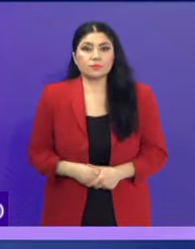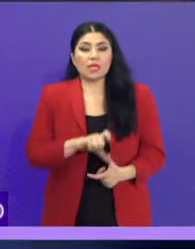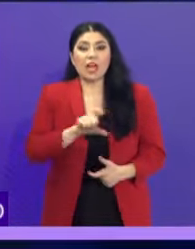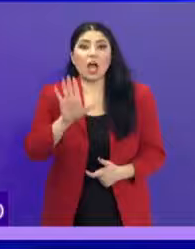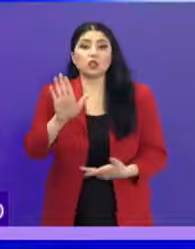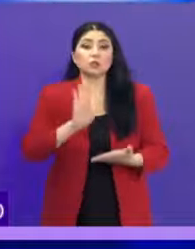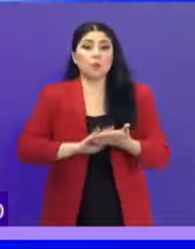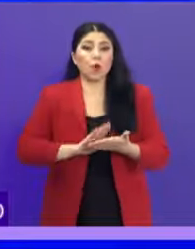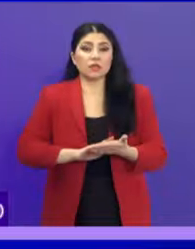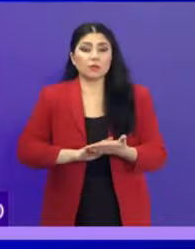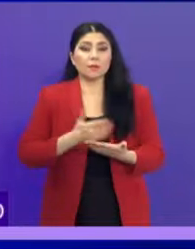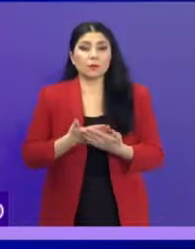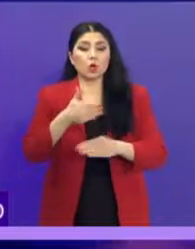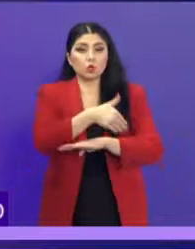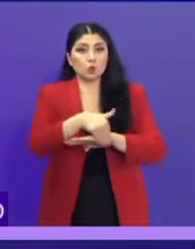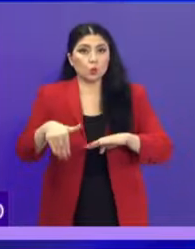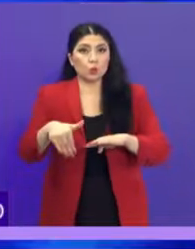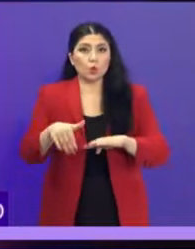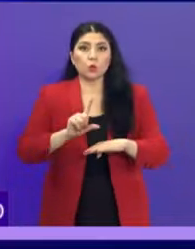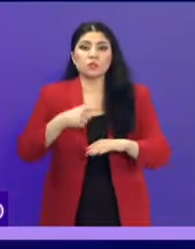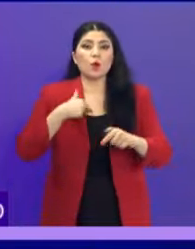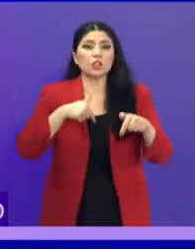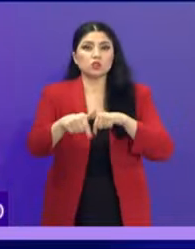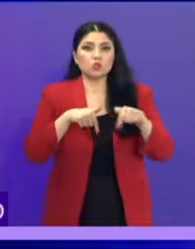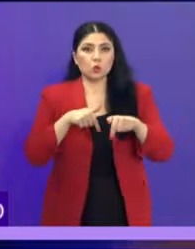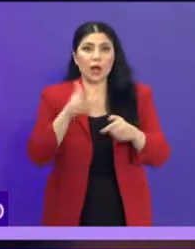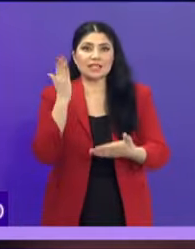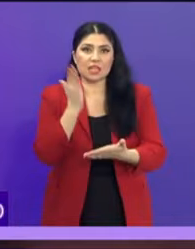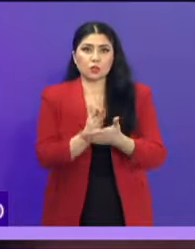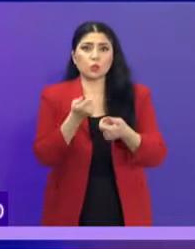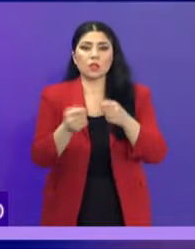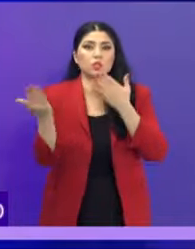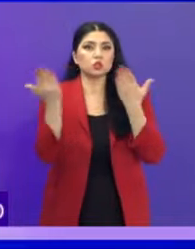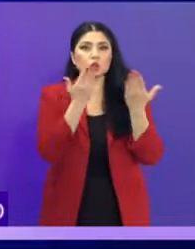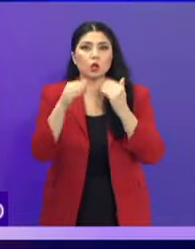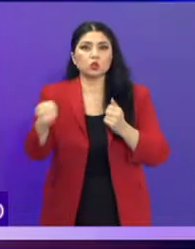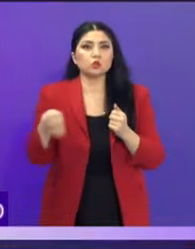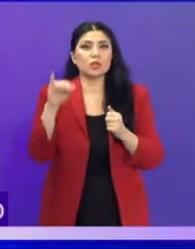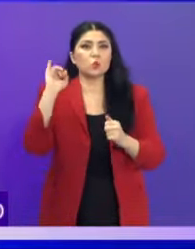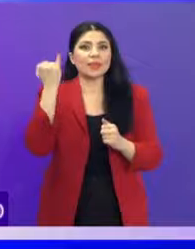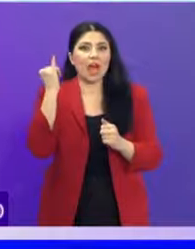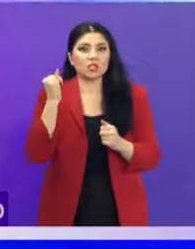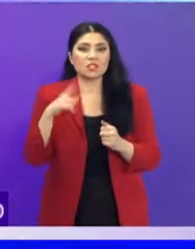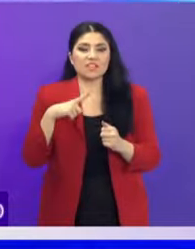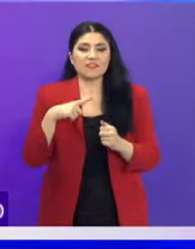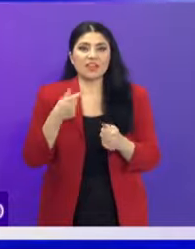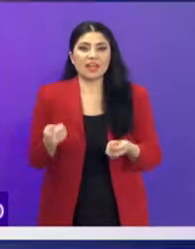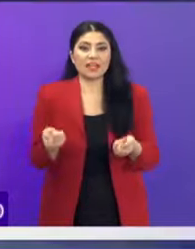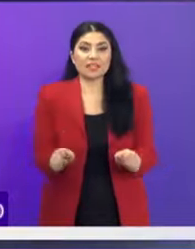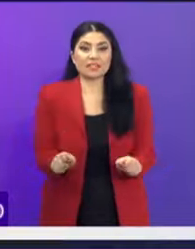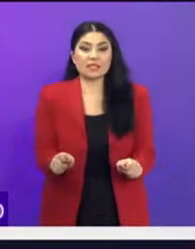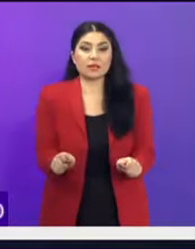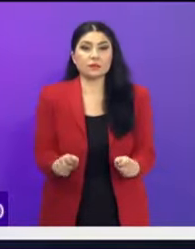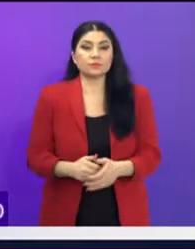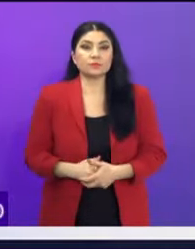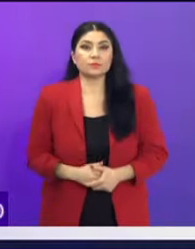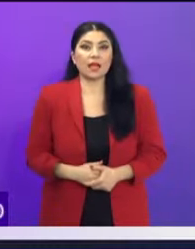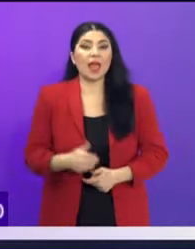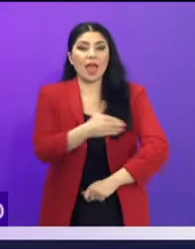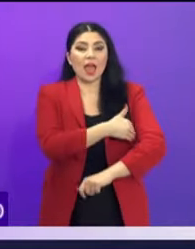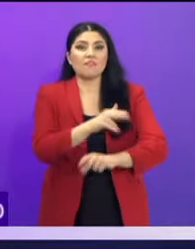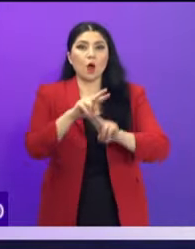pentru că drumurile sunt impracticabile, s-a decis ca toate școlile din județul Iași să fie închise, prin urmare